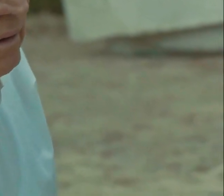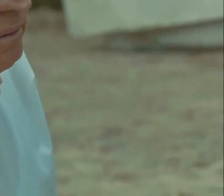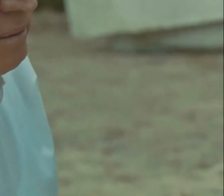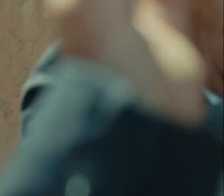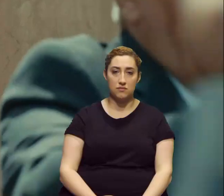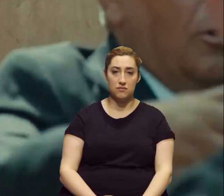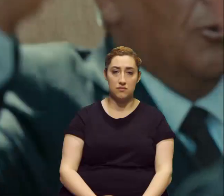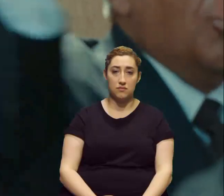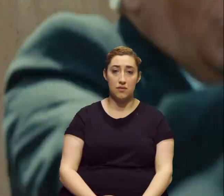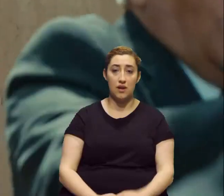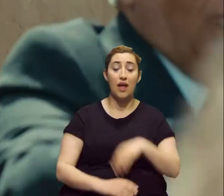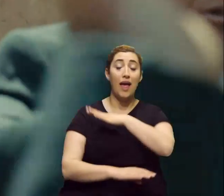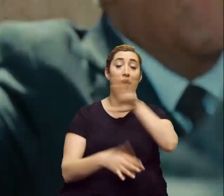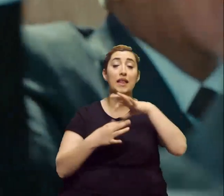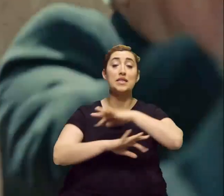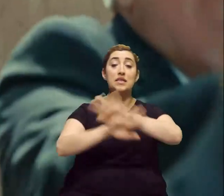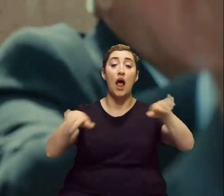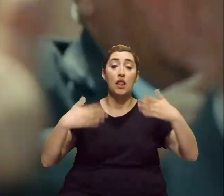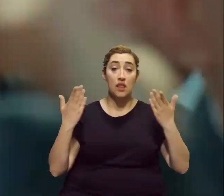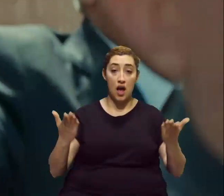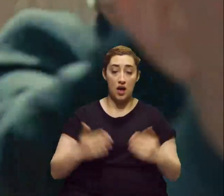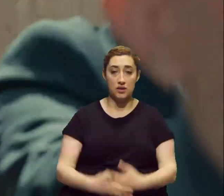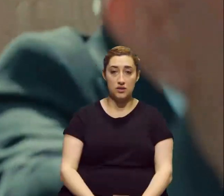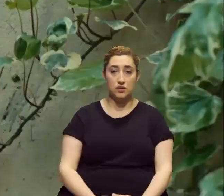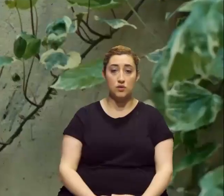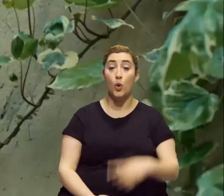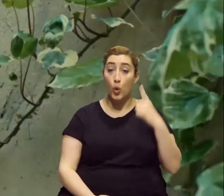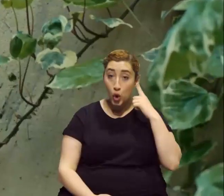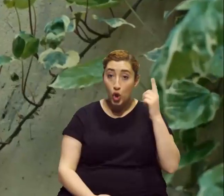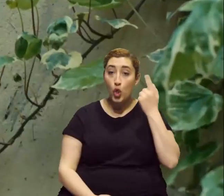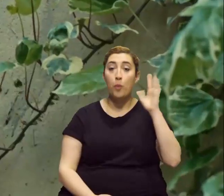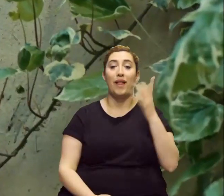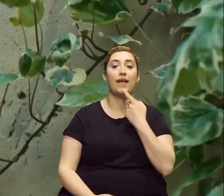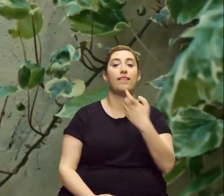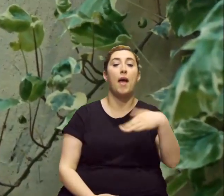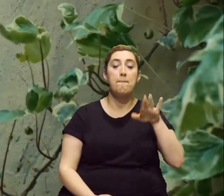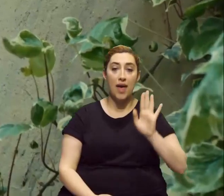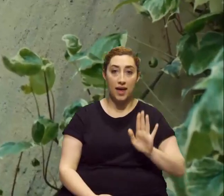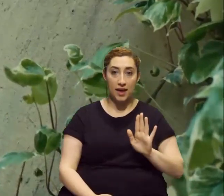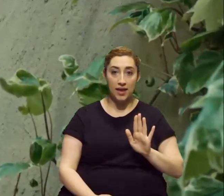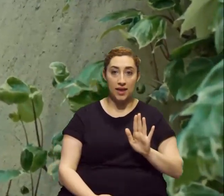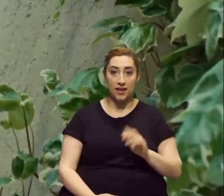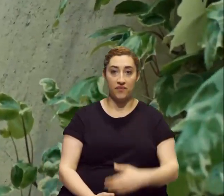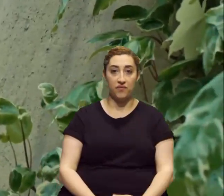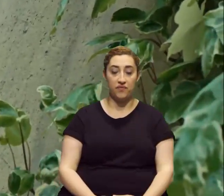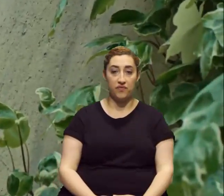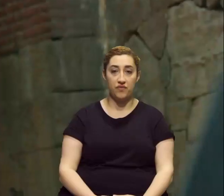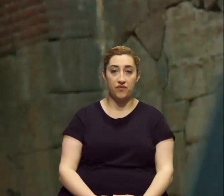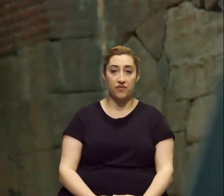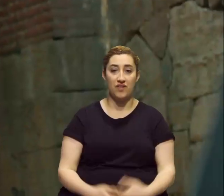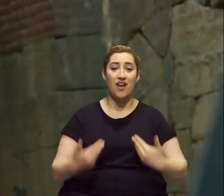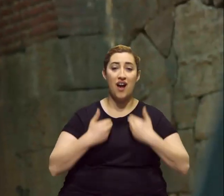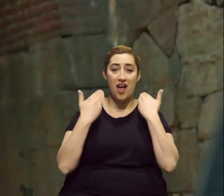Ejder gizlice izliyor. Ey ahali! Doyduk doymadık demeyin! Garbis de gizlice izliyor.